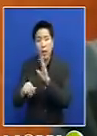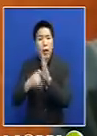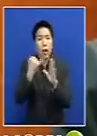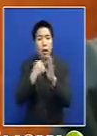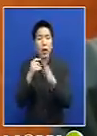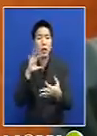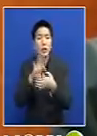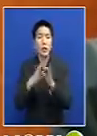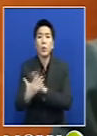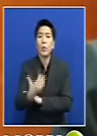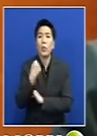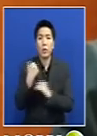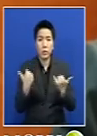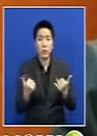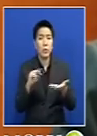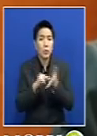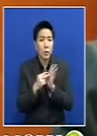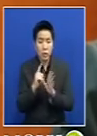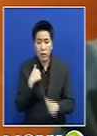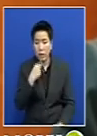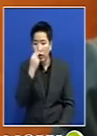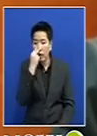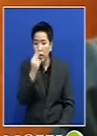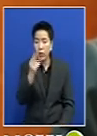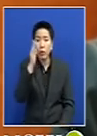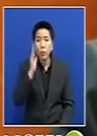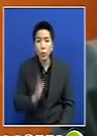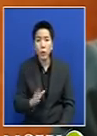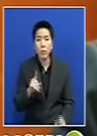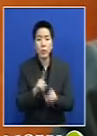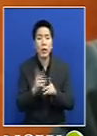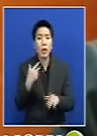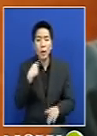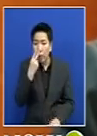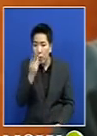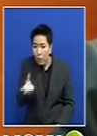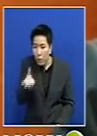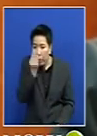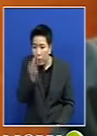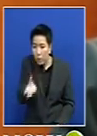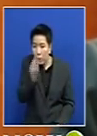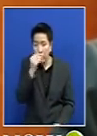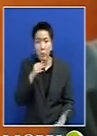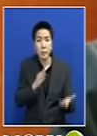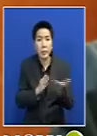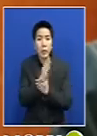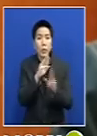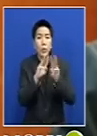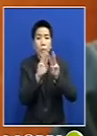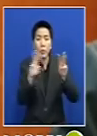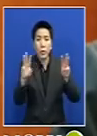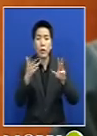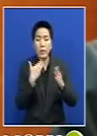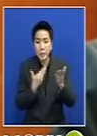านความมั่นคงนะครับนั่นหมายความว่าเราเห็นคนที่เปิดรับอุดมการณ์ผ่านอินเทอร์เน็ตหรือถ้าผม